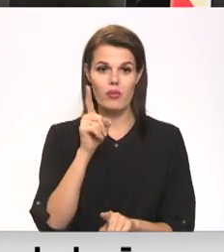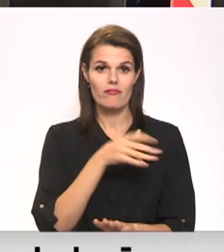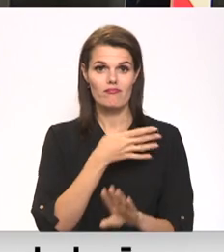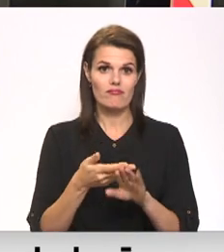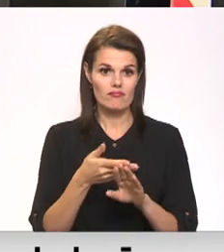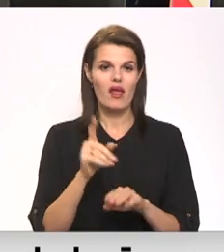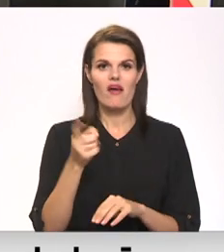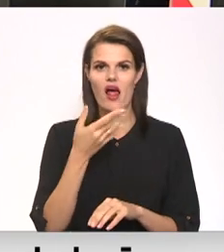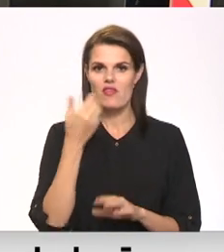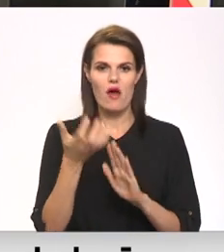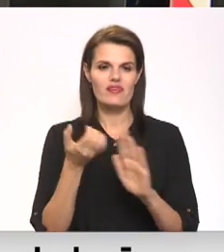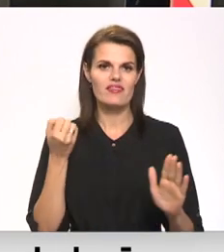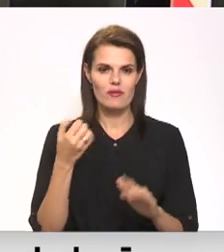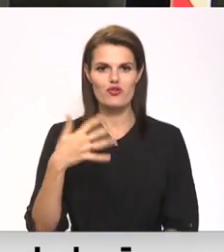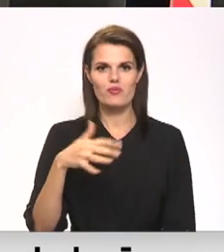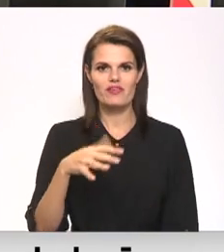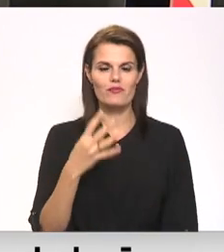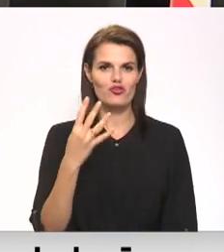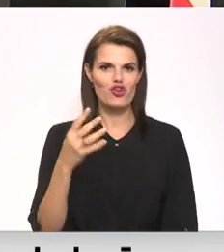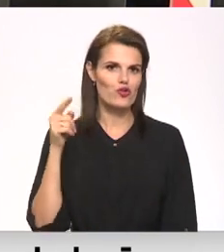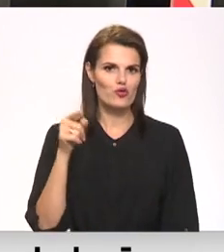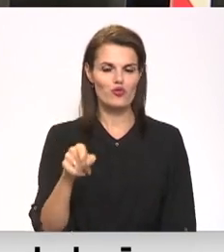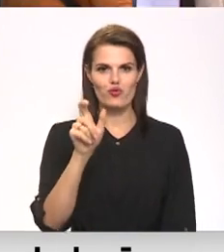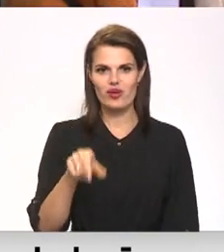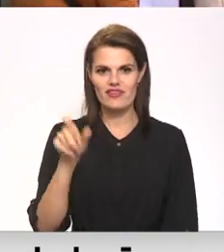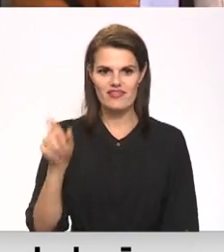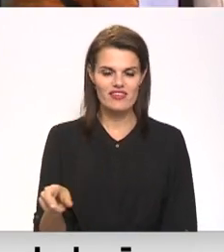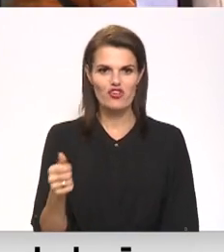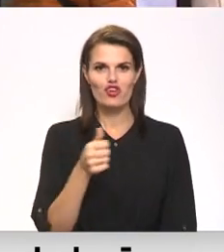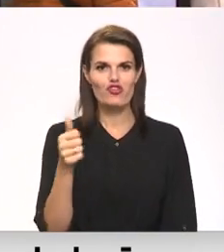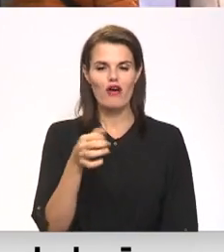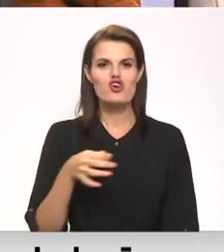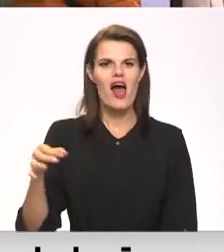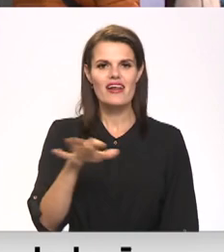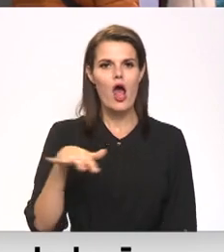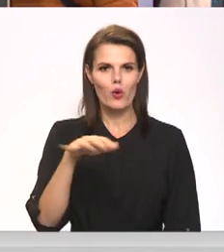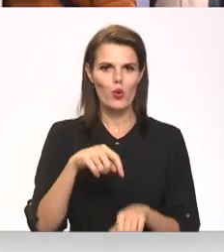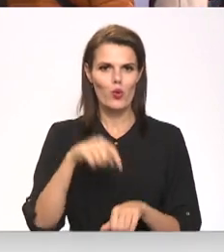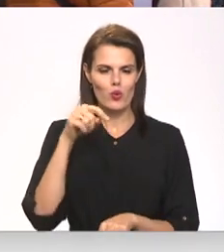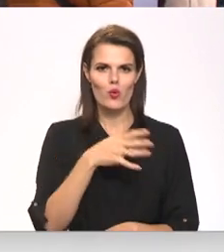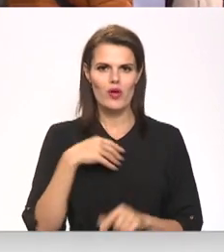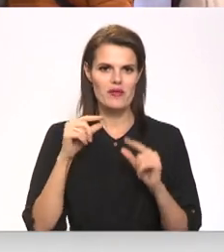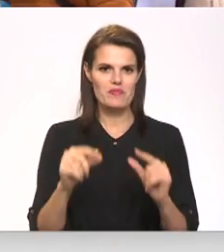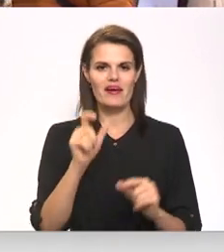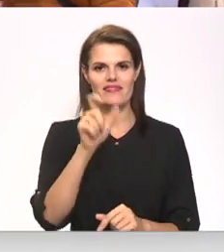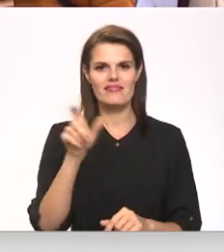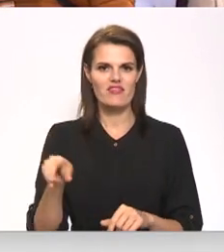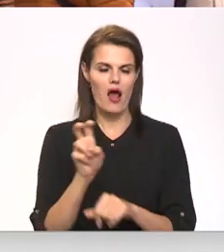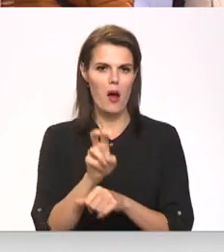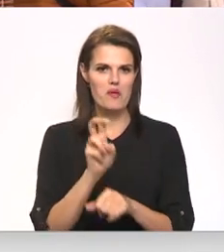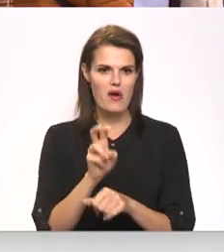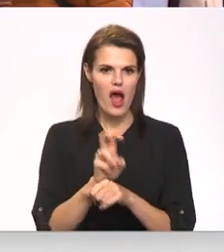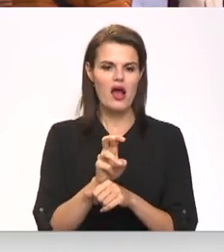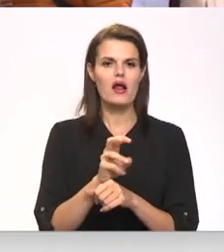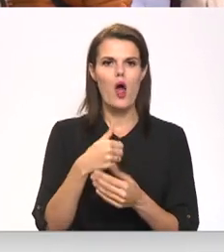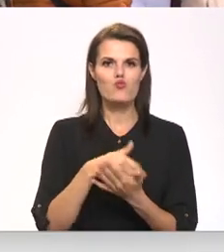to vēl nav izņēmuši vairāk nekā 54 tūkstoši cilvēku. Sevišķi arī reģionos jūtam, kur pavisam maz cilvēku